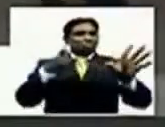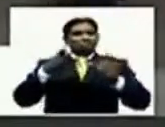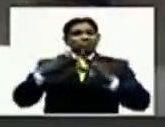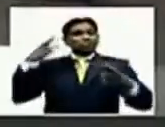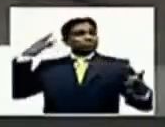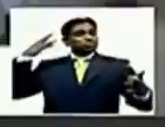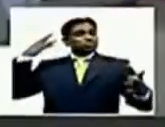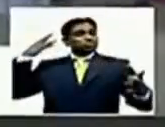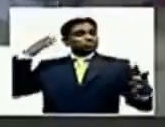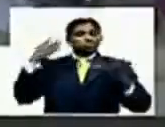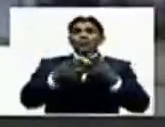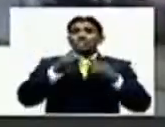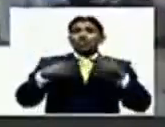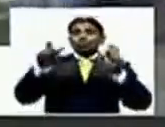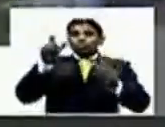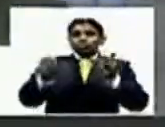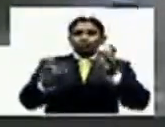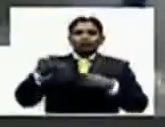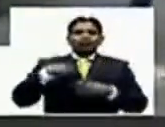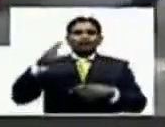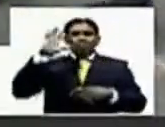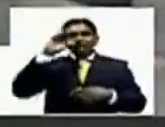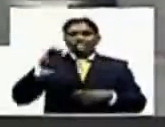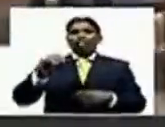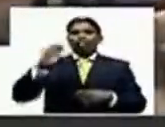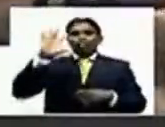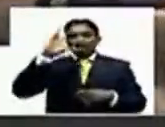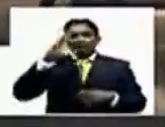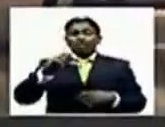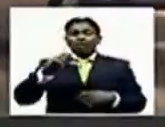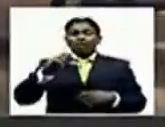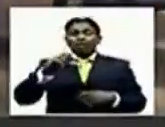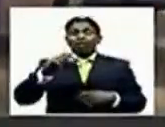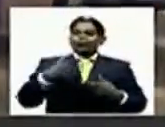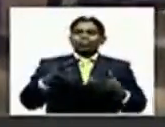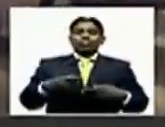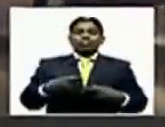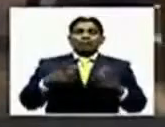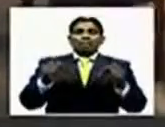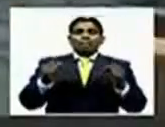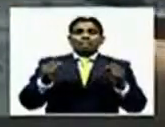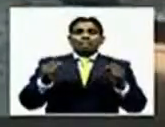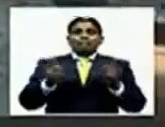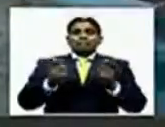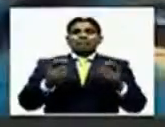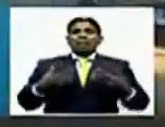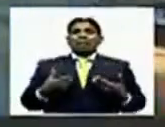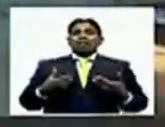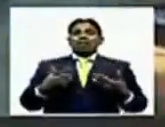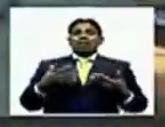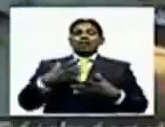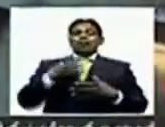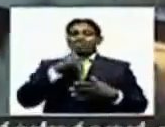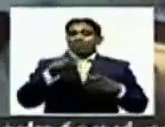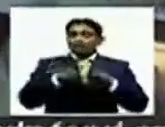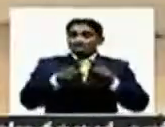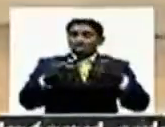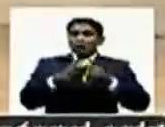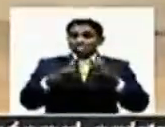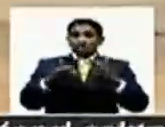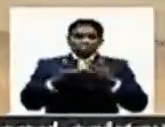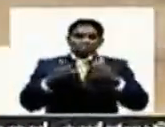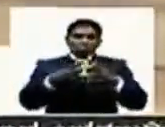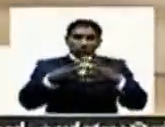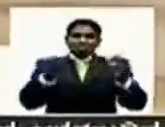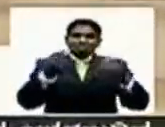මිනිස්සු රෑ දවල් දෙකේම ඉන්නේ මරණ බයෙන්. මේ ප්‍රශ්නේ විසඳ ගන්න පියවර ගන්නයි කළ ඉල්ලීම් ඉටු නොවුණු තැන